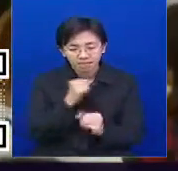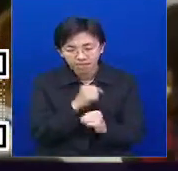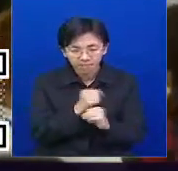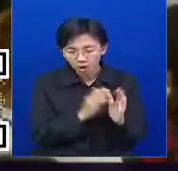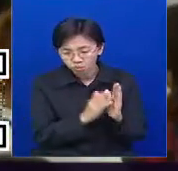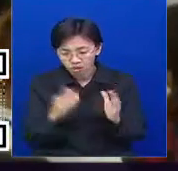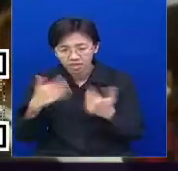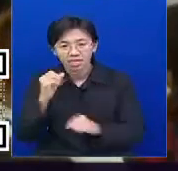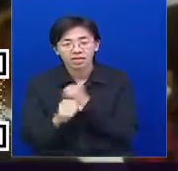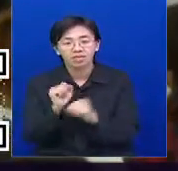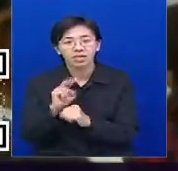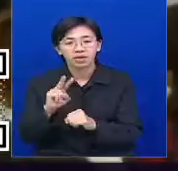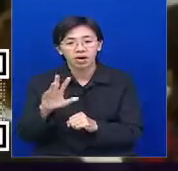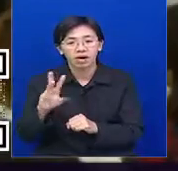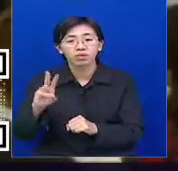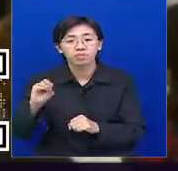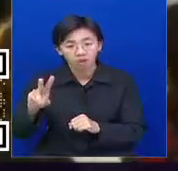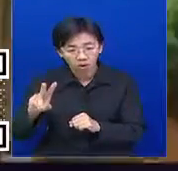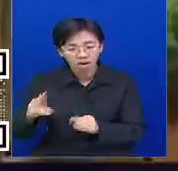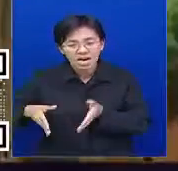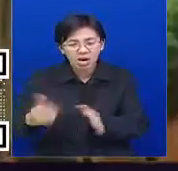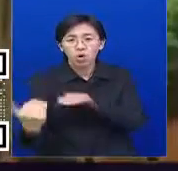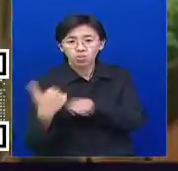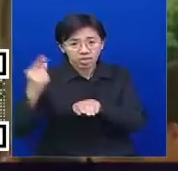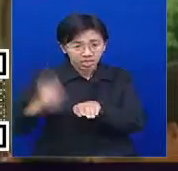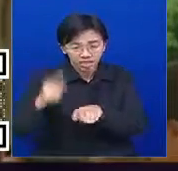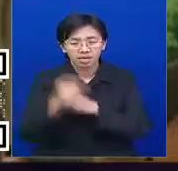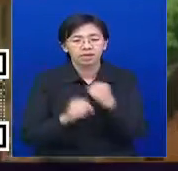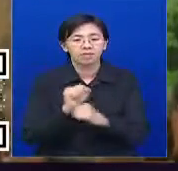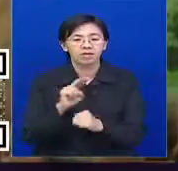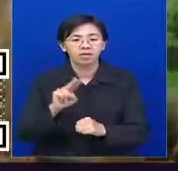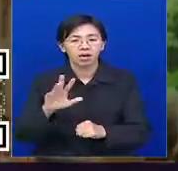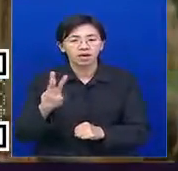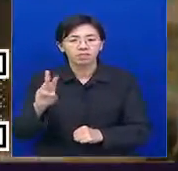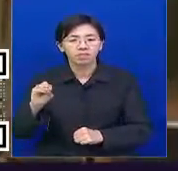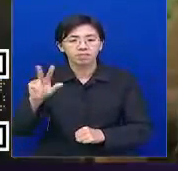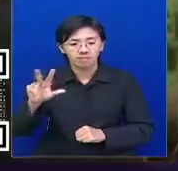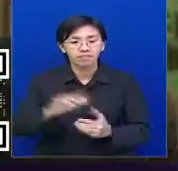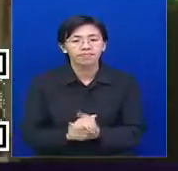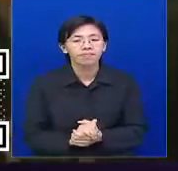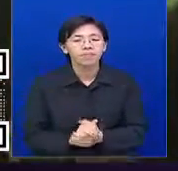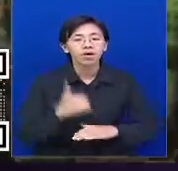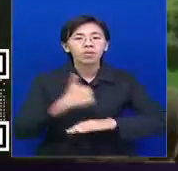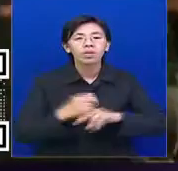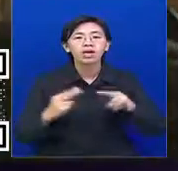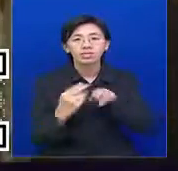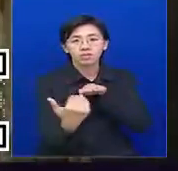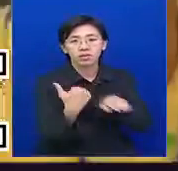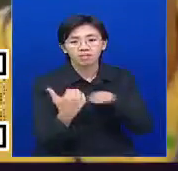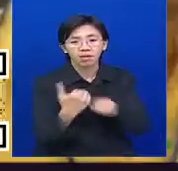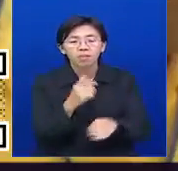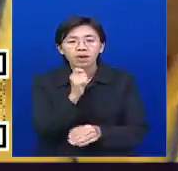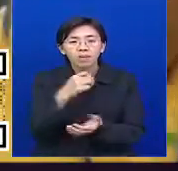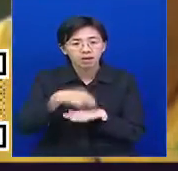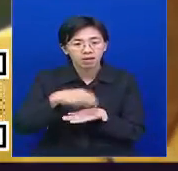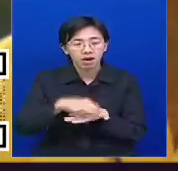2562และเปิดให้บริการได้ในปี2563นายอาคมเติมพิทยาไพศิษฐ์รัฐมนตรีว่าการกระทรวงคมนาคมเปิดเผยว่